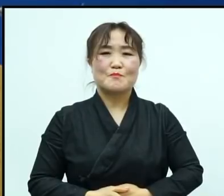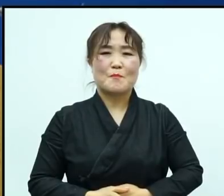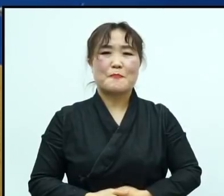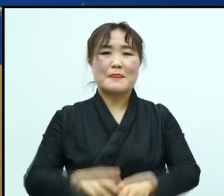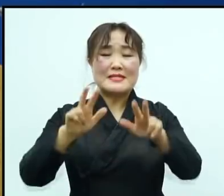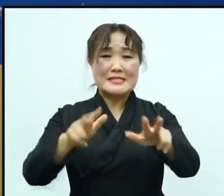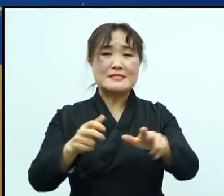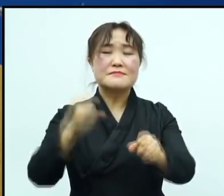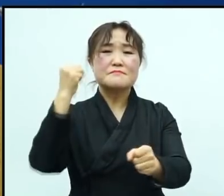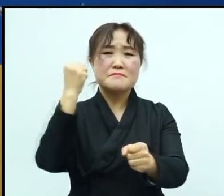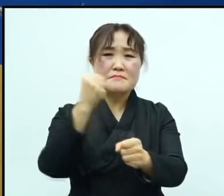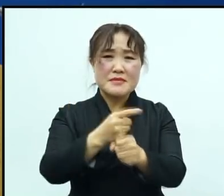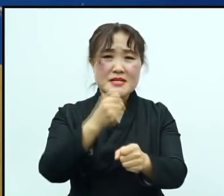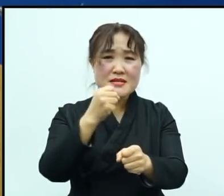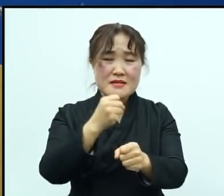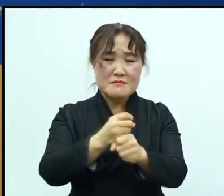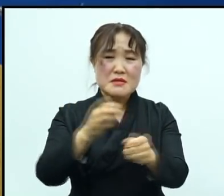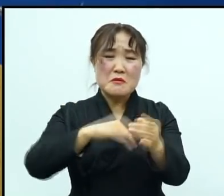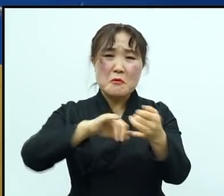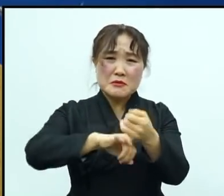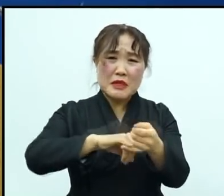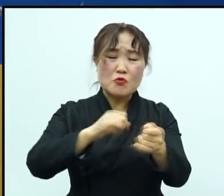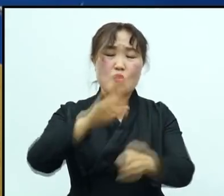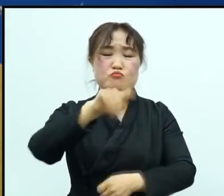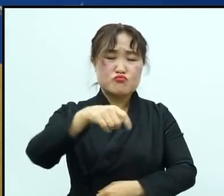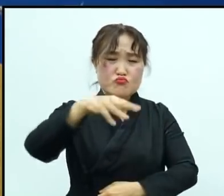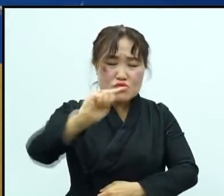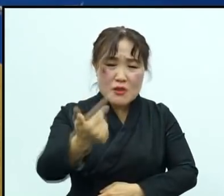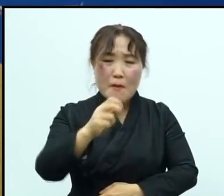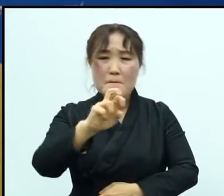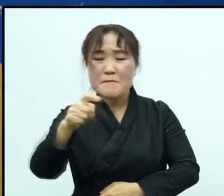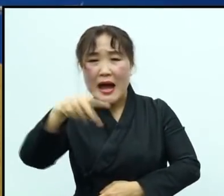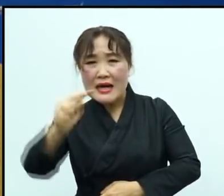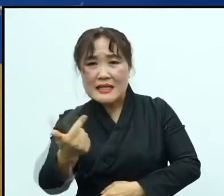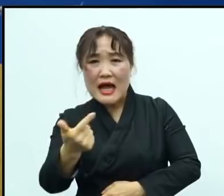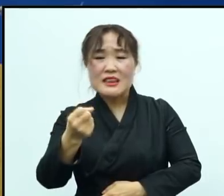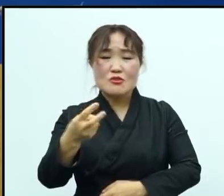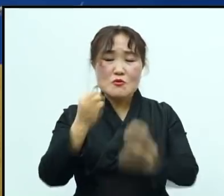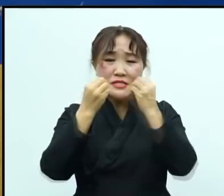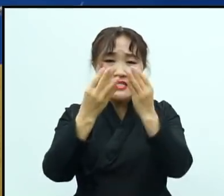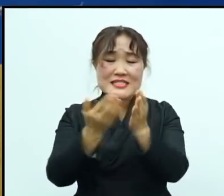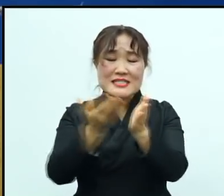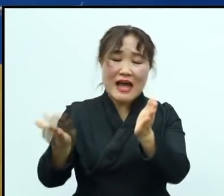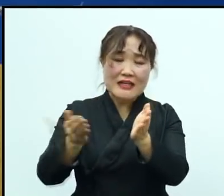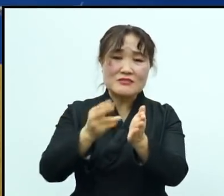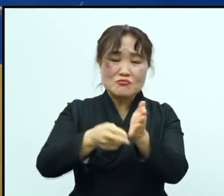지금 이미 존재하는 동해선과 부전 마산선, 신항선을 연결해서